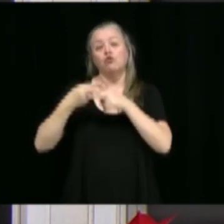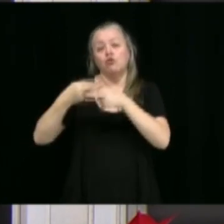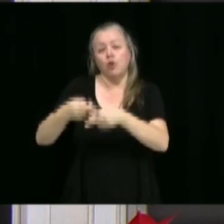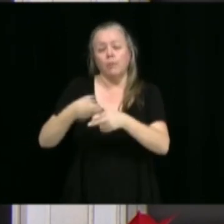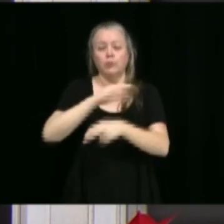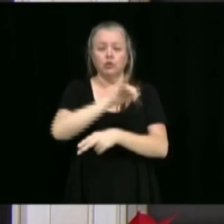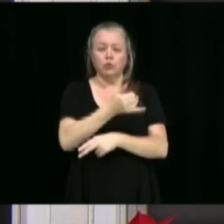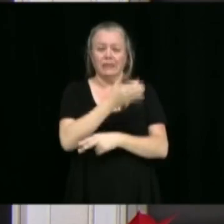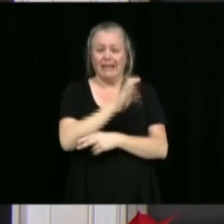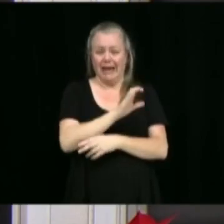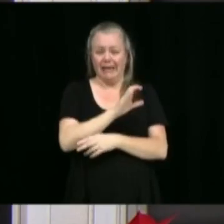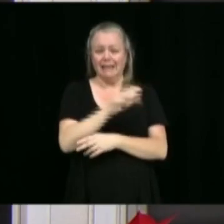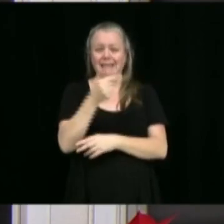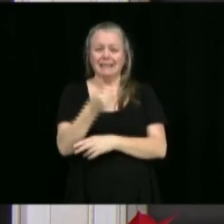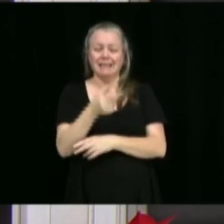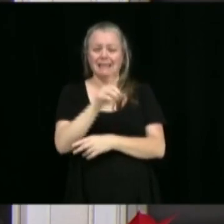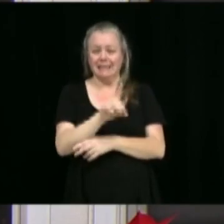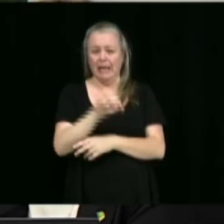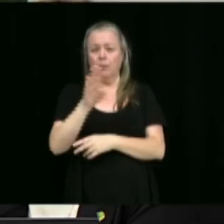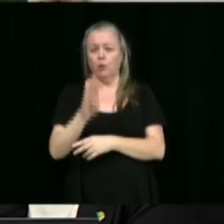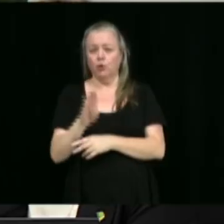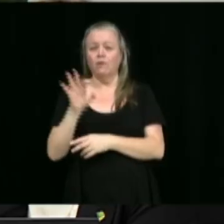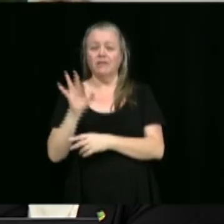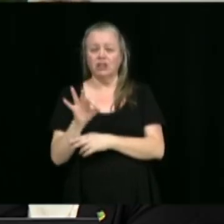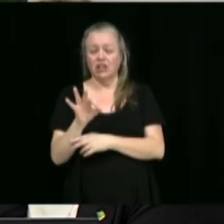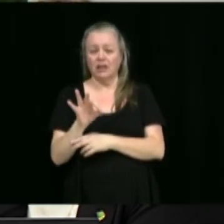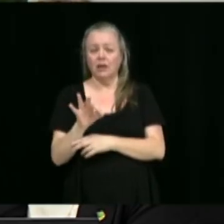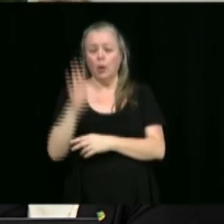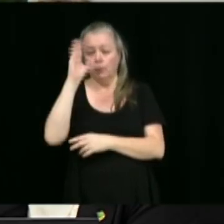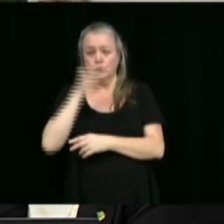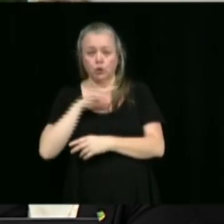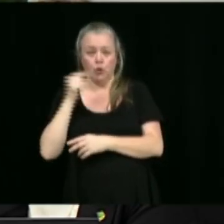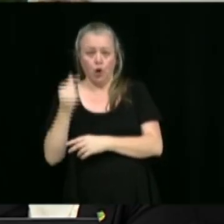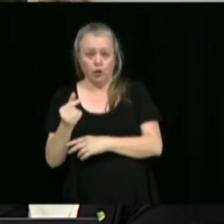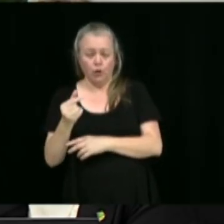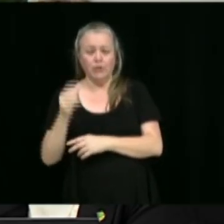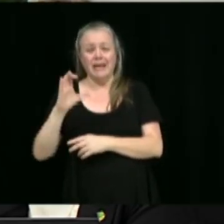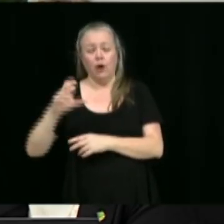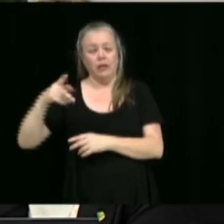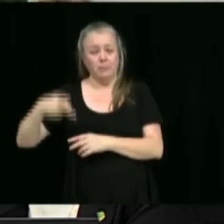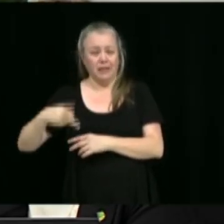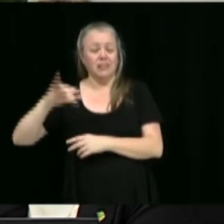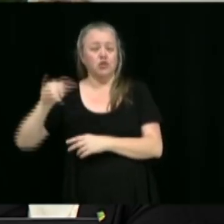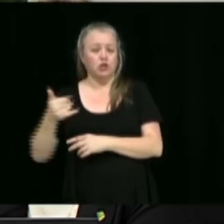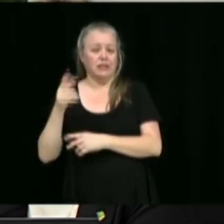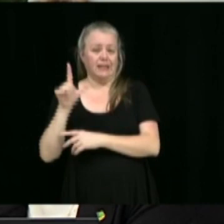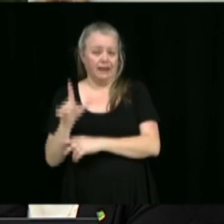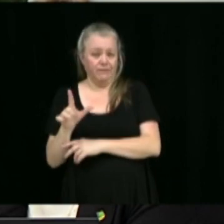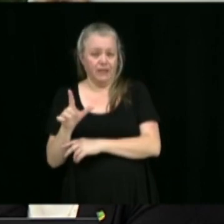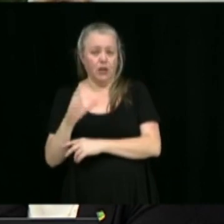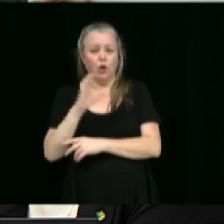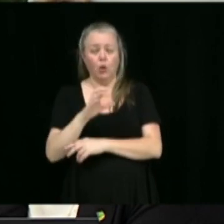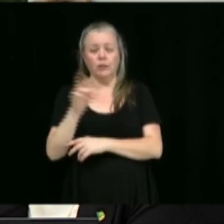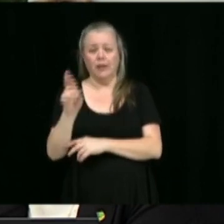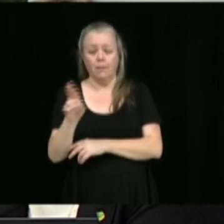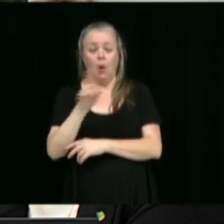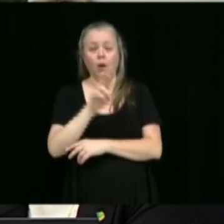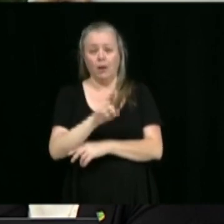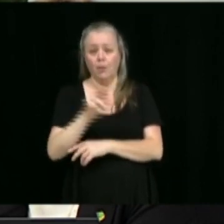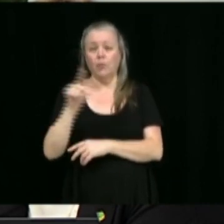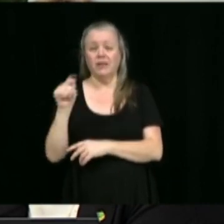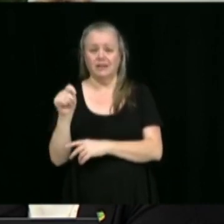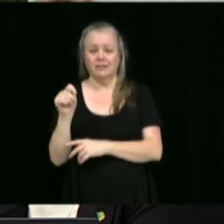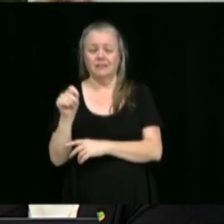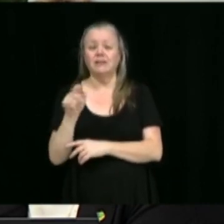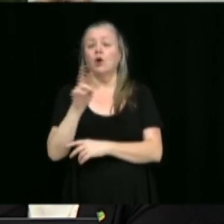Bruno Fréchette, Éric Gardner, Jocelyne Lévy, Caroline Pilon, Claude Raymond, Raymond Tardy,